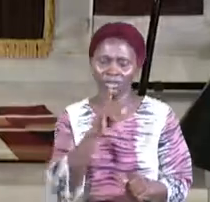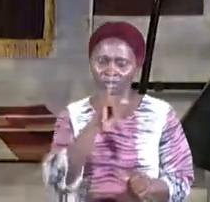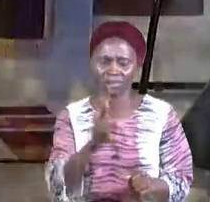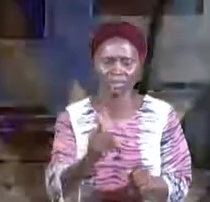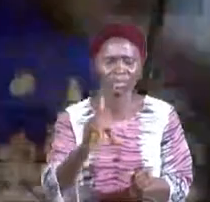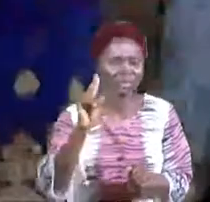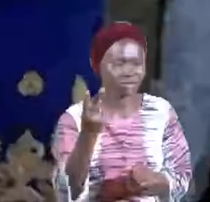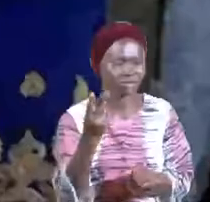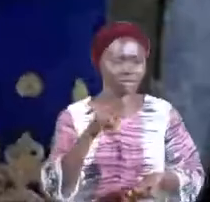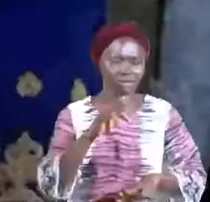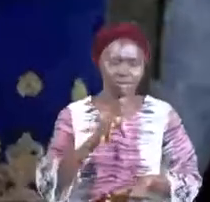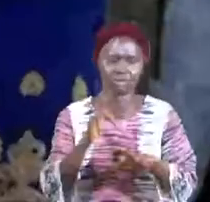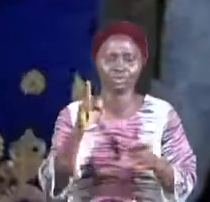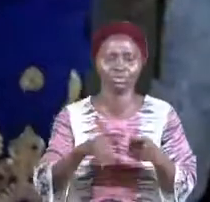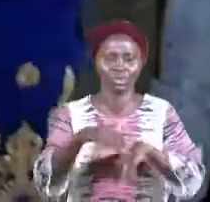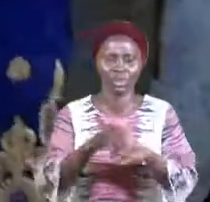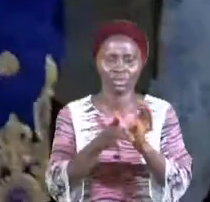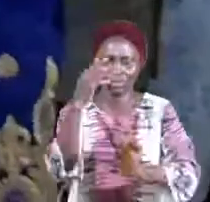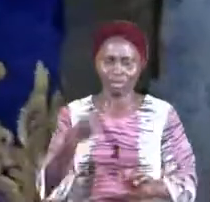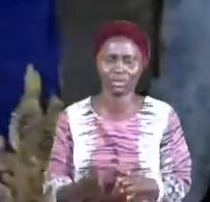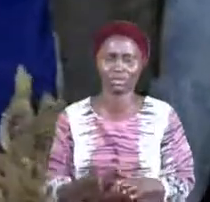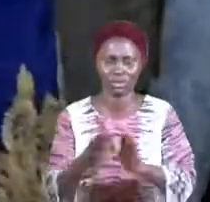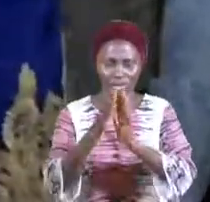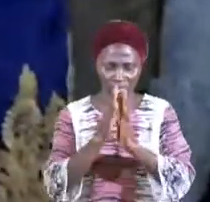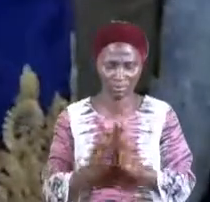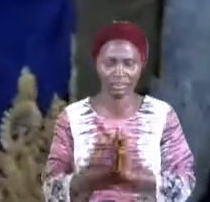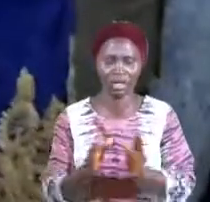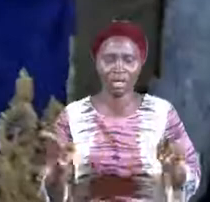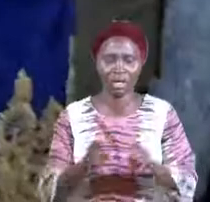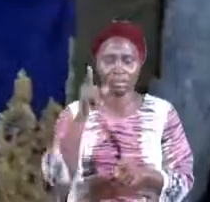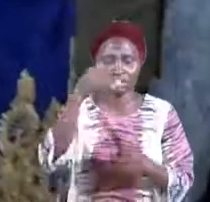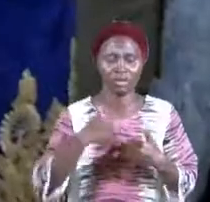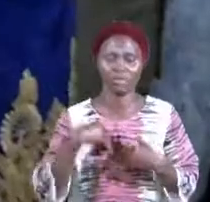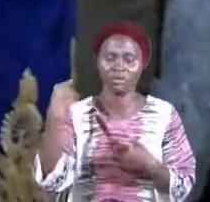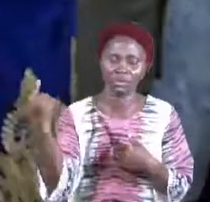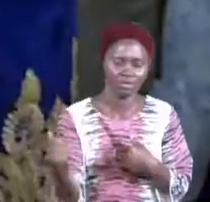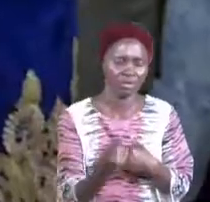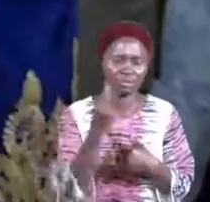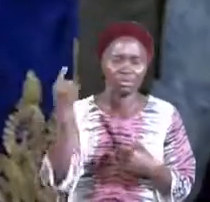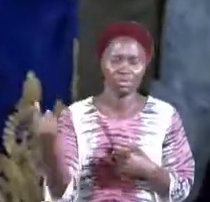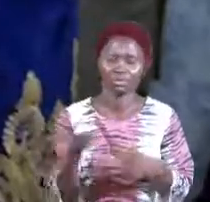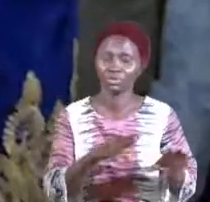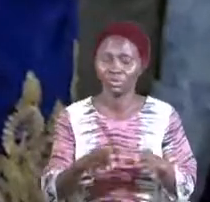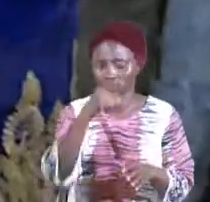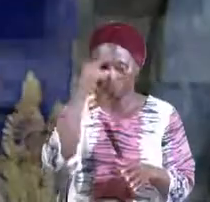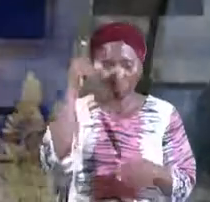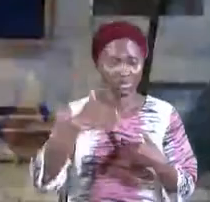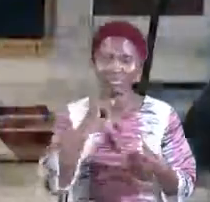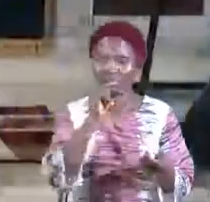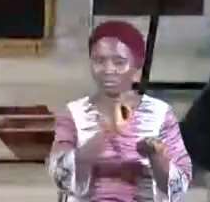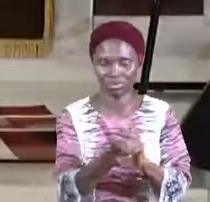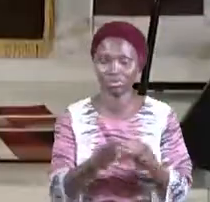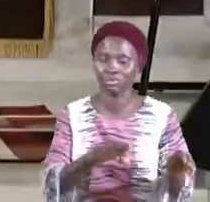touche définie ce soir au nom de Jésus. Comme tu l'as toujours fait, parce que tu n'as pas changé,